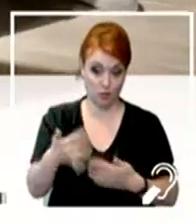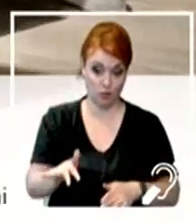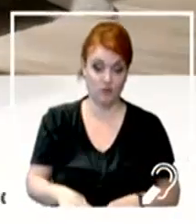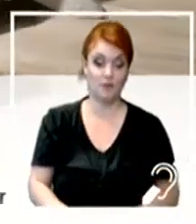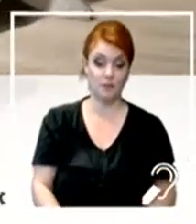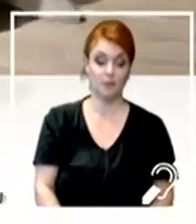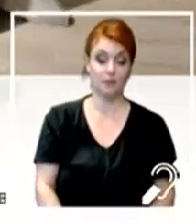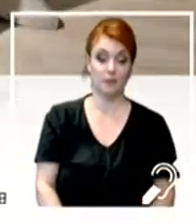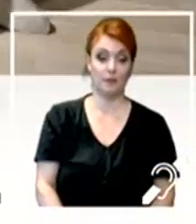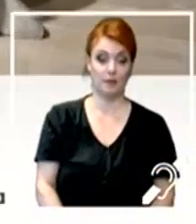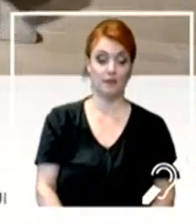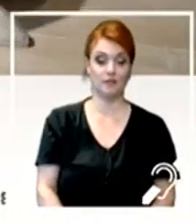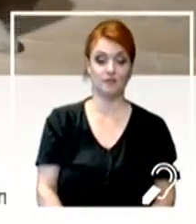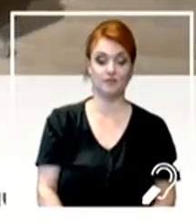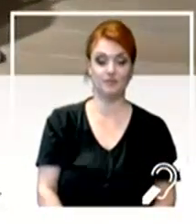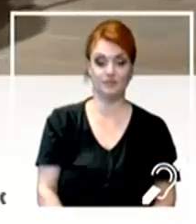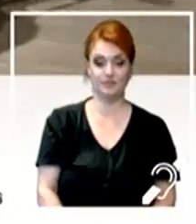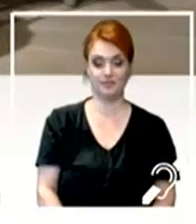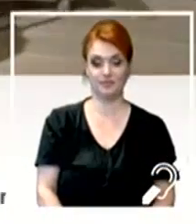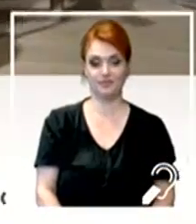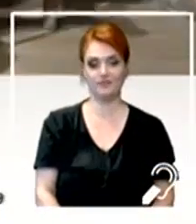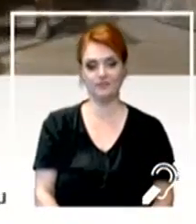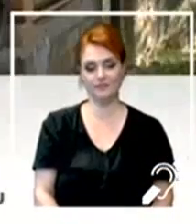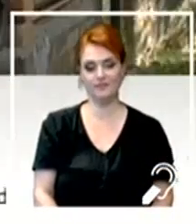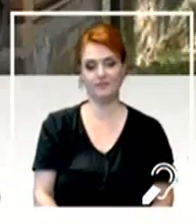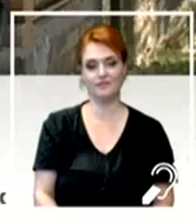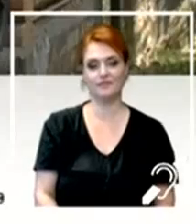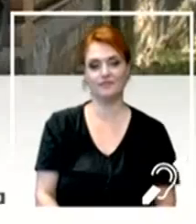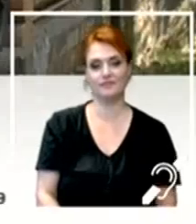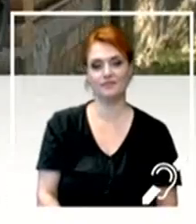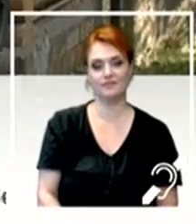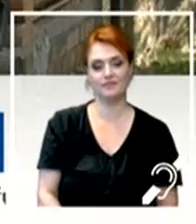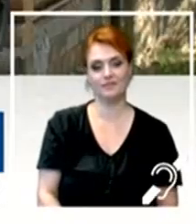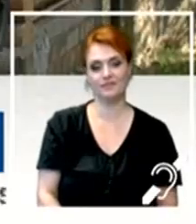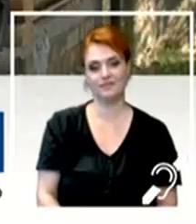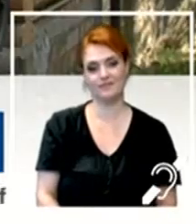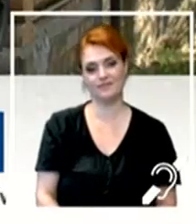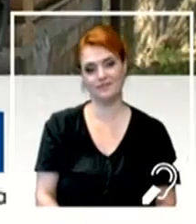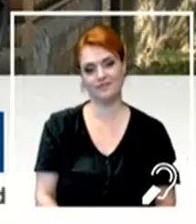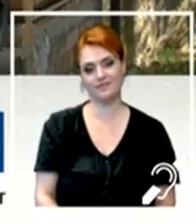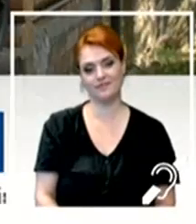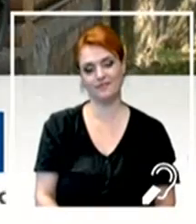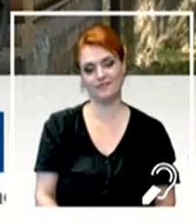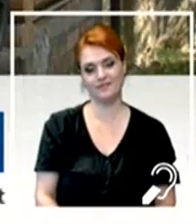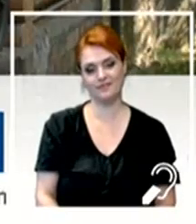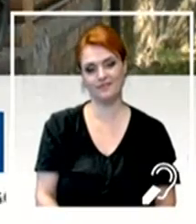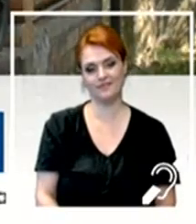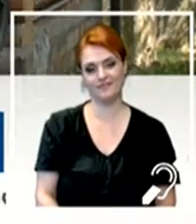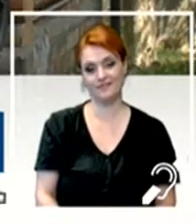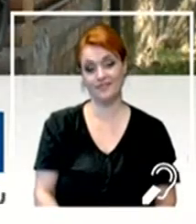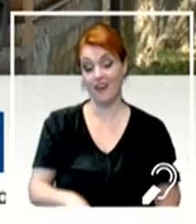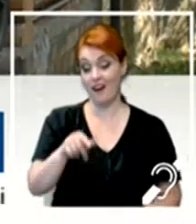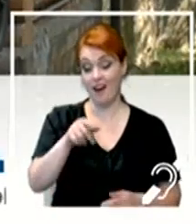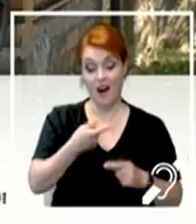pentru trecutul, pentru generațiile care de acum nu sunt. Ca învățătorul pot spun că aceasta este cancelarea în școală,